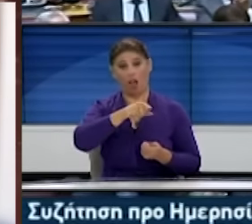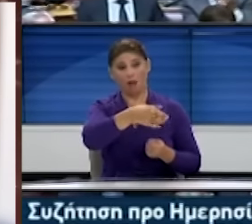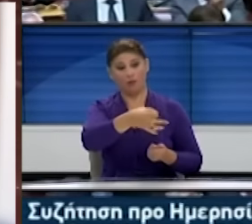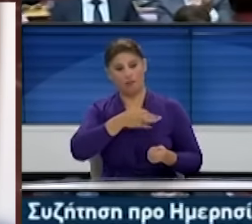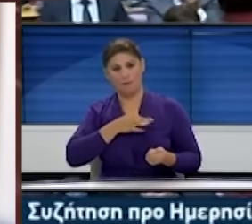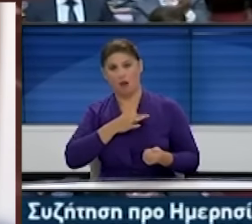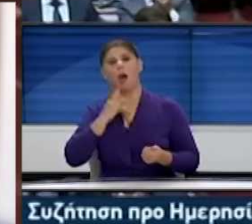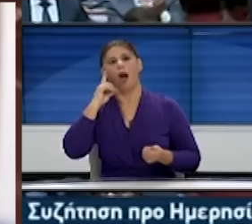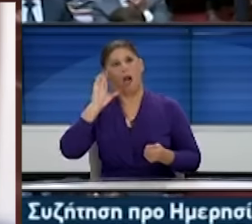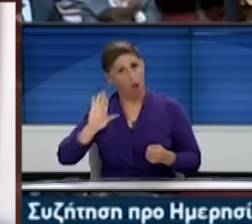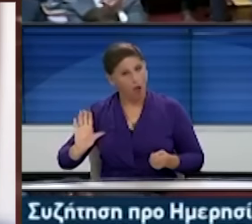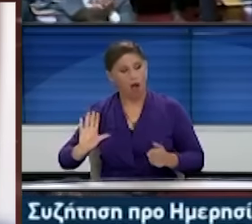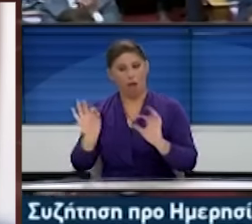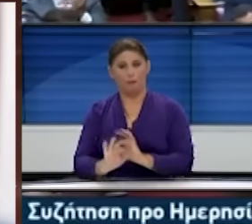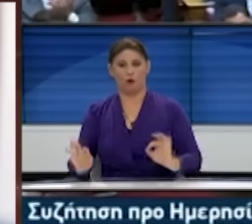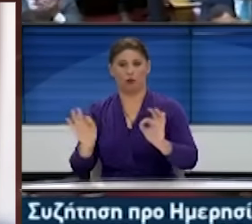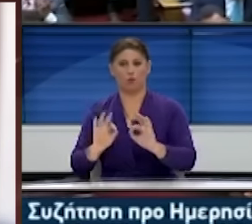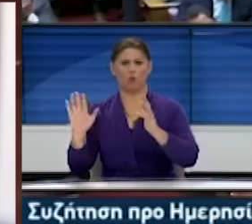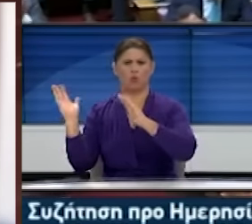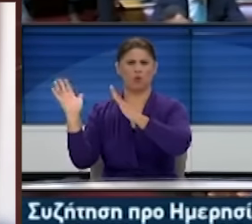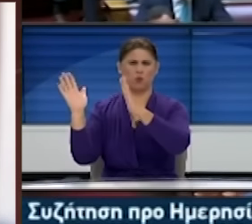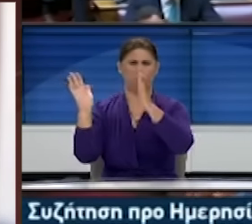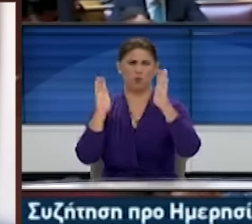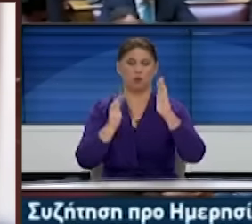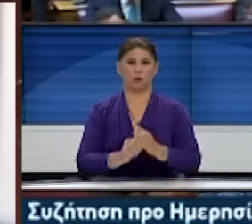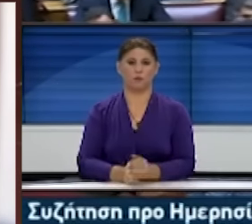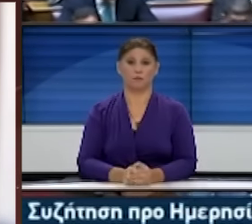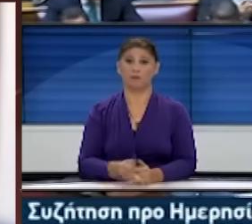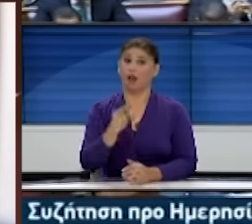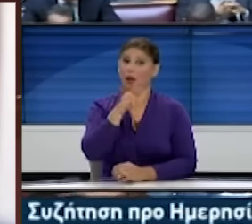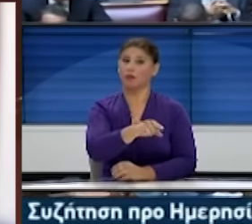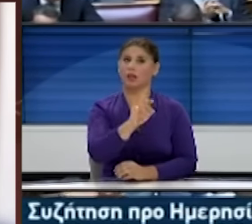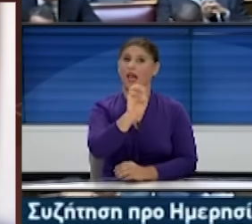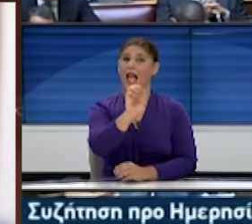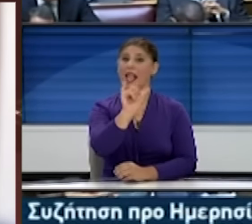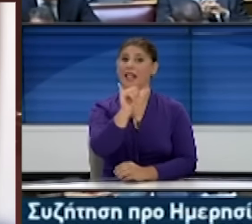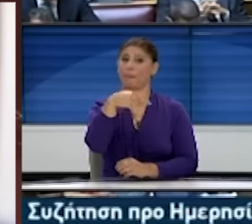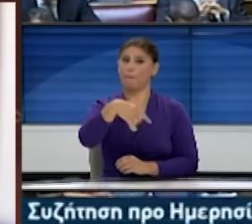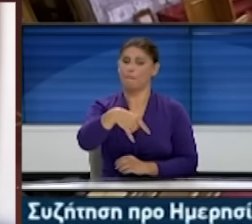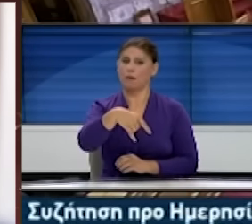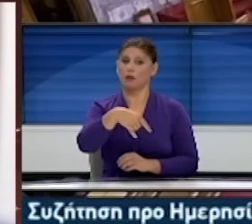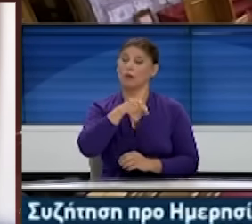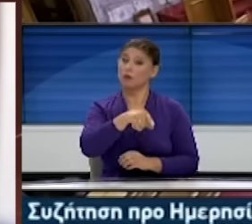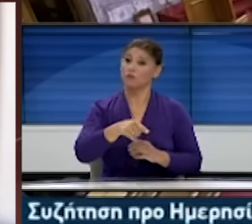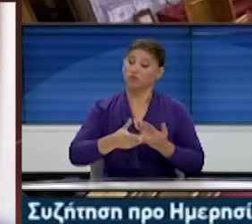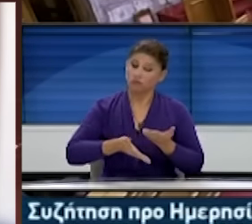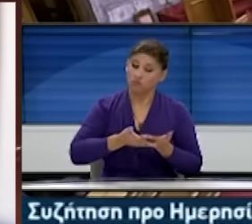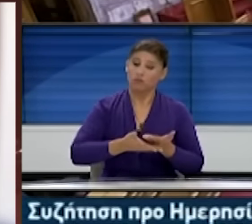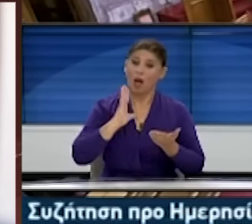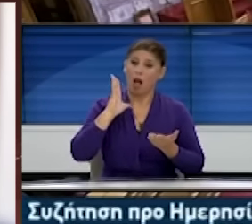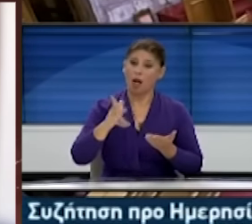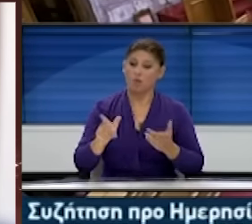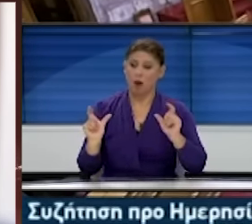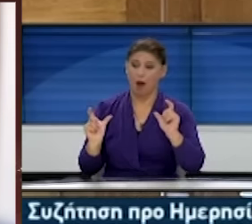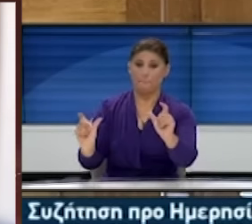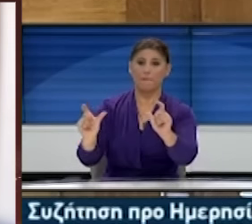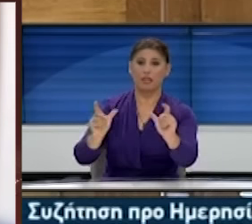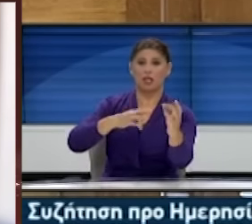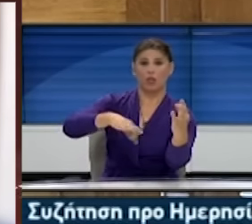προβληματισμούς. Πώς να δει ξανά τα ζητήματα τάξης και ασφάλειας η κυβέρνηση που κάνει και εκεί σπασμωδικές κινήσεις. Όσον αφορά τα